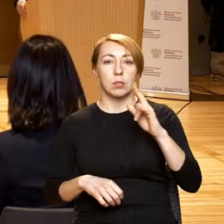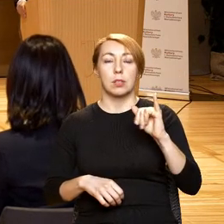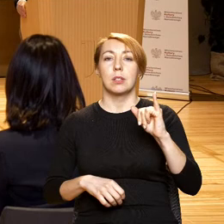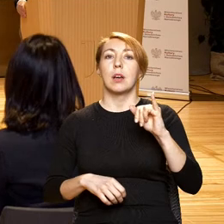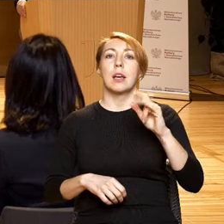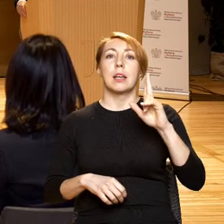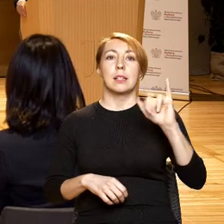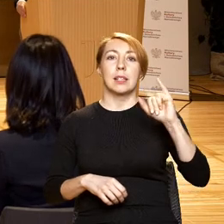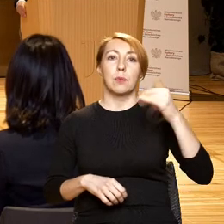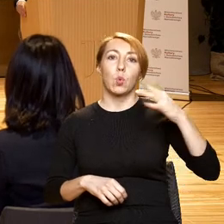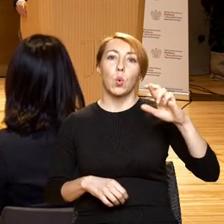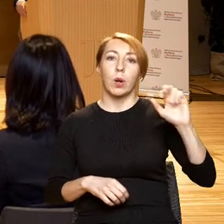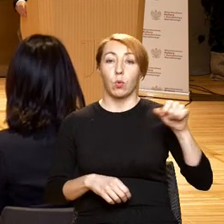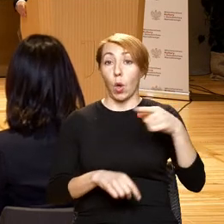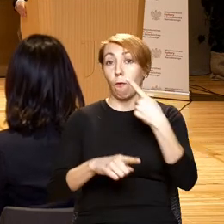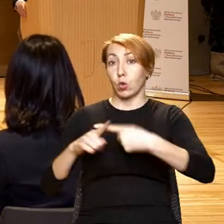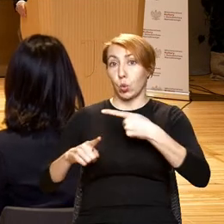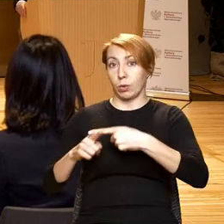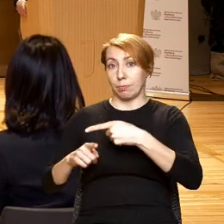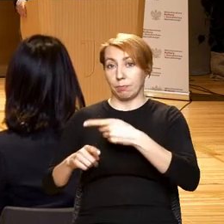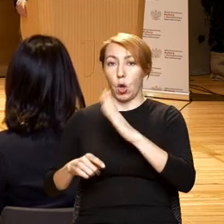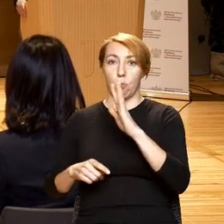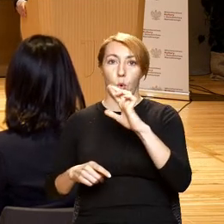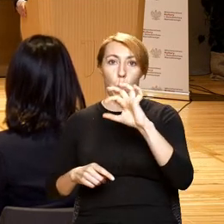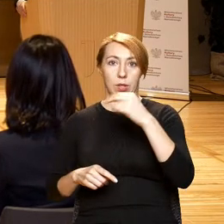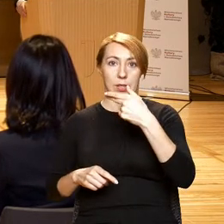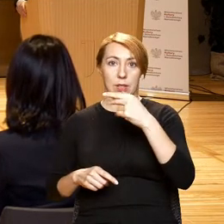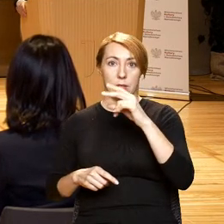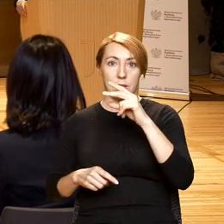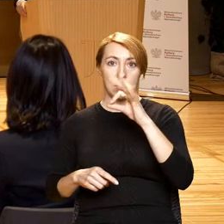wnuk Bronisława Piłsudskiego. Bardzo prosimy o